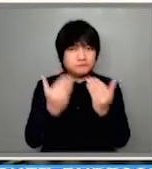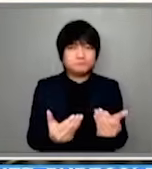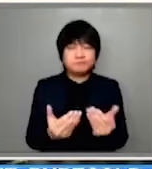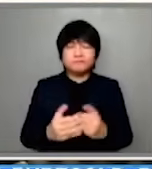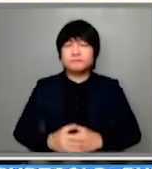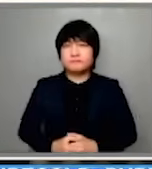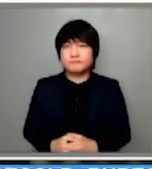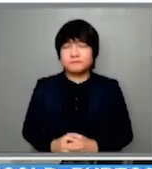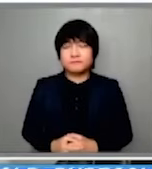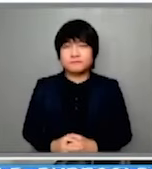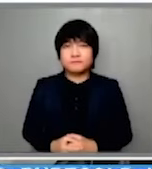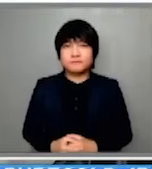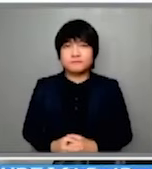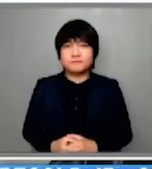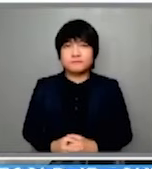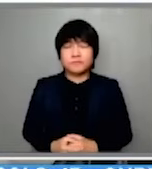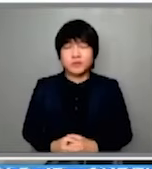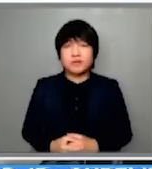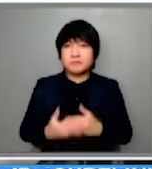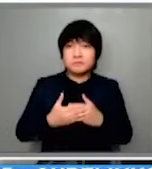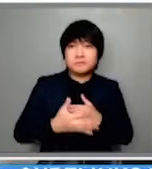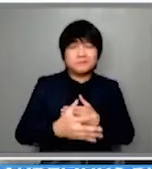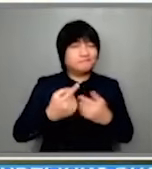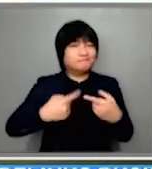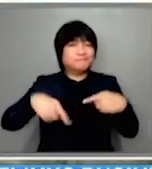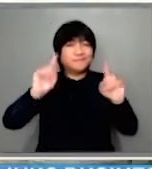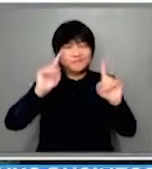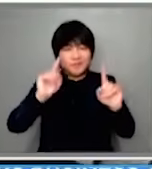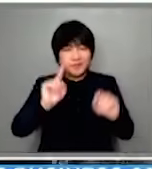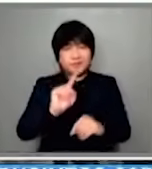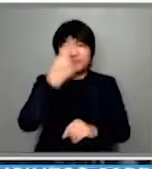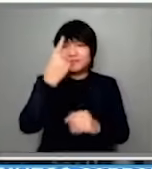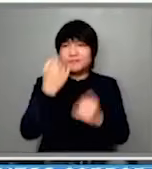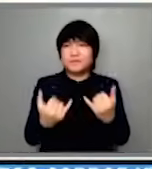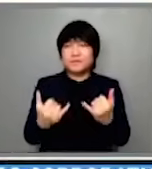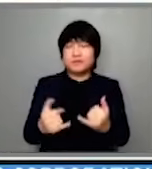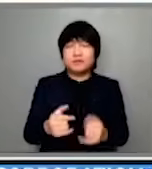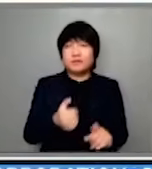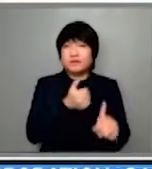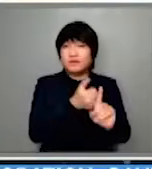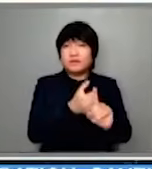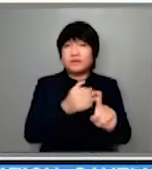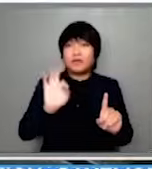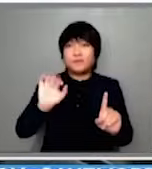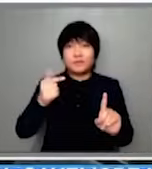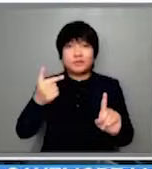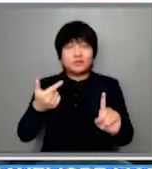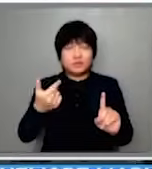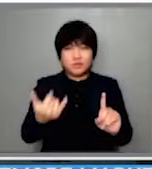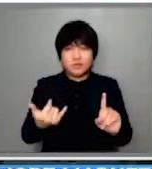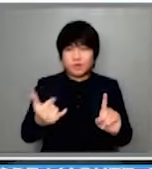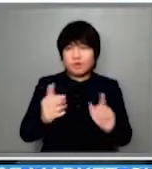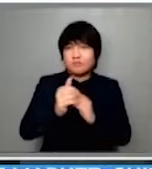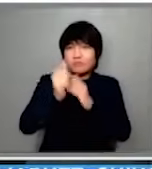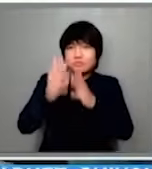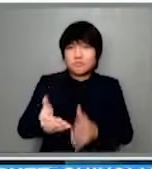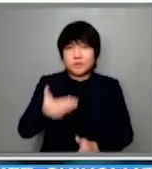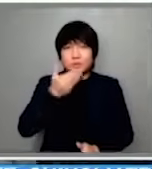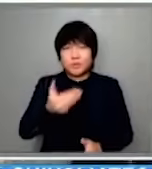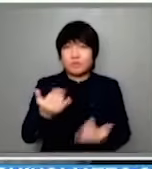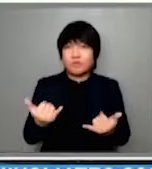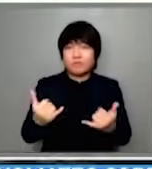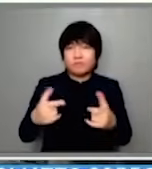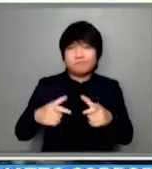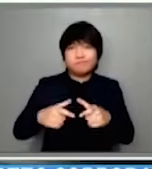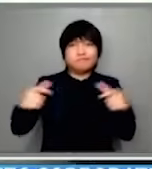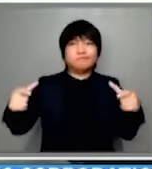The rest is history. Sa ilalim ng kanyang liderato, pinalaki at pinalawak ang naabot ng GMA sa lahat ng panig